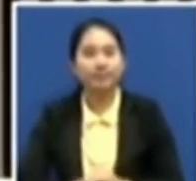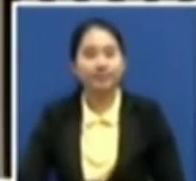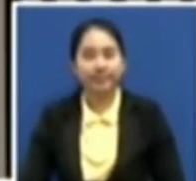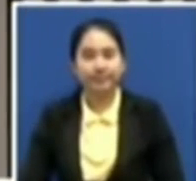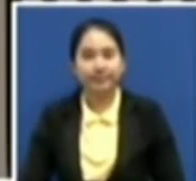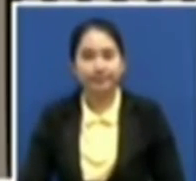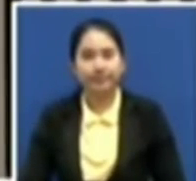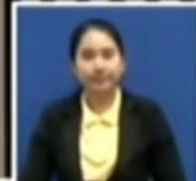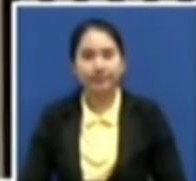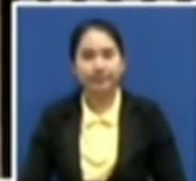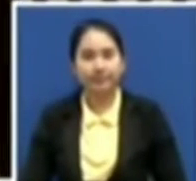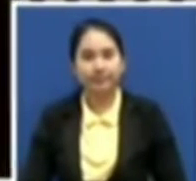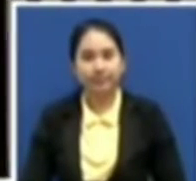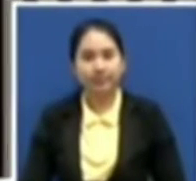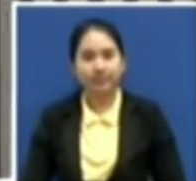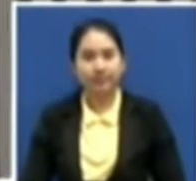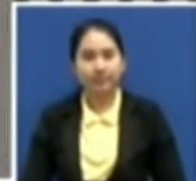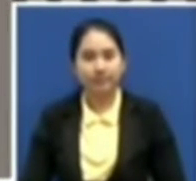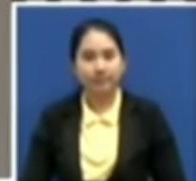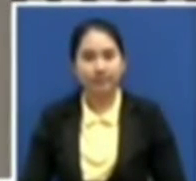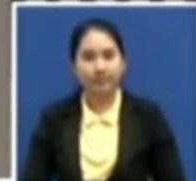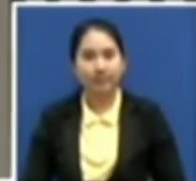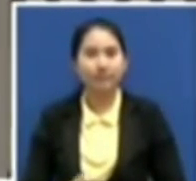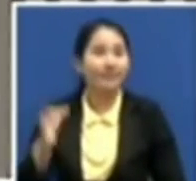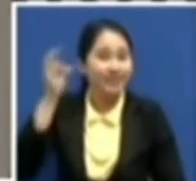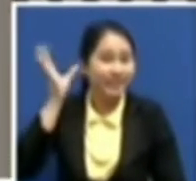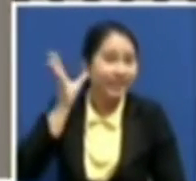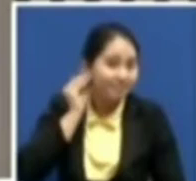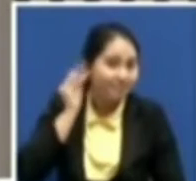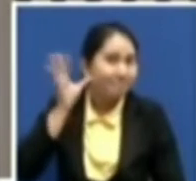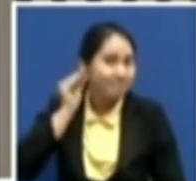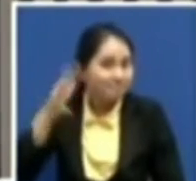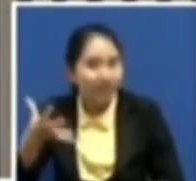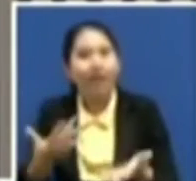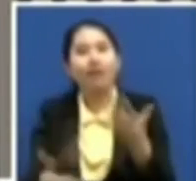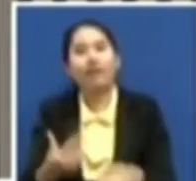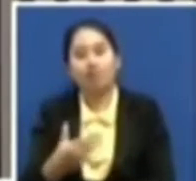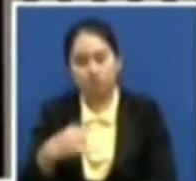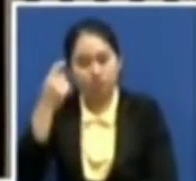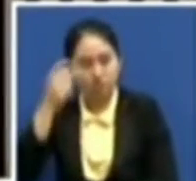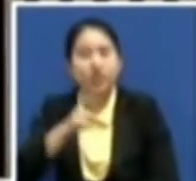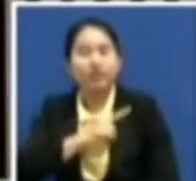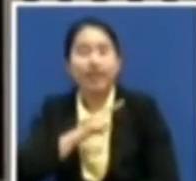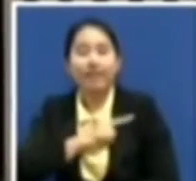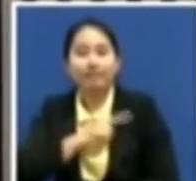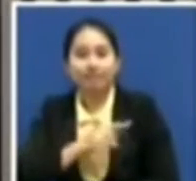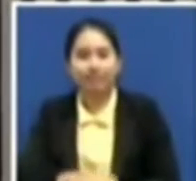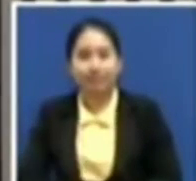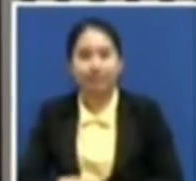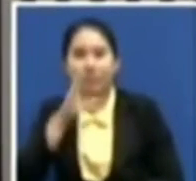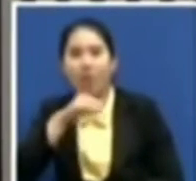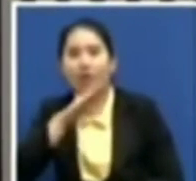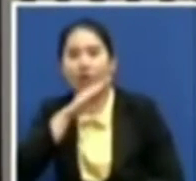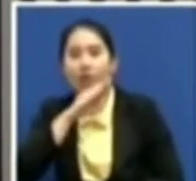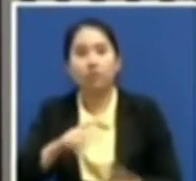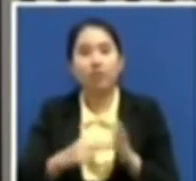คือจะได้ยินหรือไม่ได้ยินสุดแท้แต่ท่านรู้อยู่แก่ใจครับนะครับท่านจะมากล่าวหาว่ามีการโกหกกลางสภา